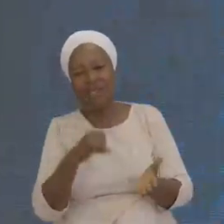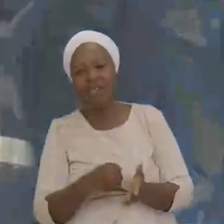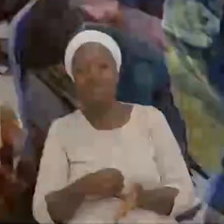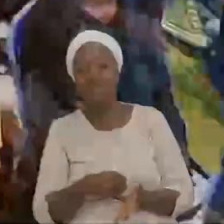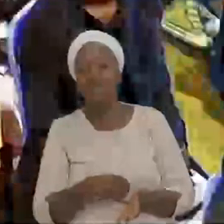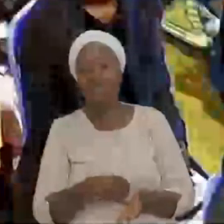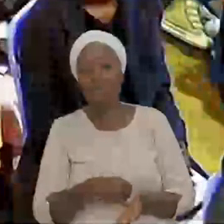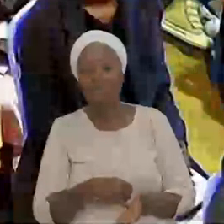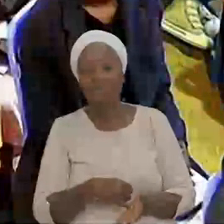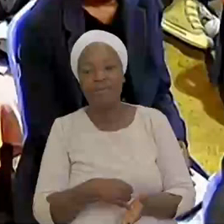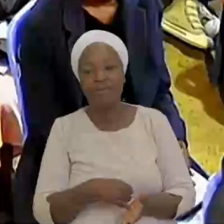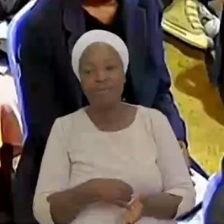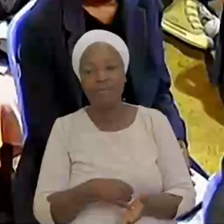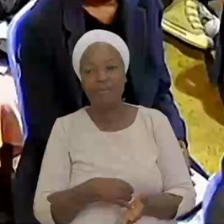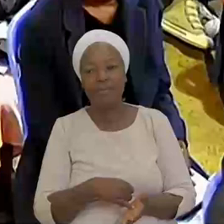ça.